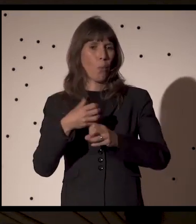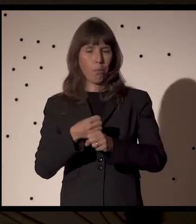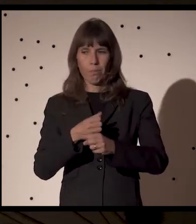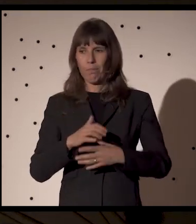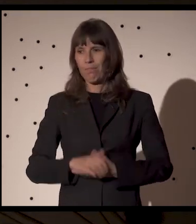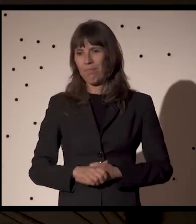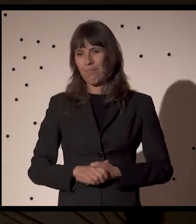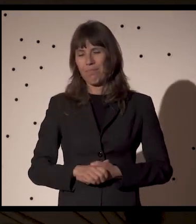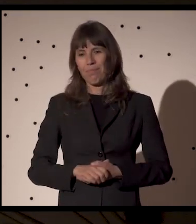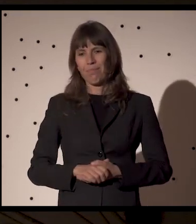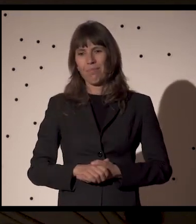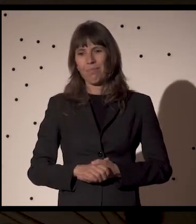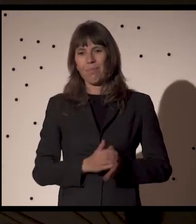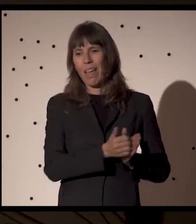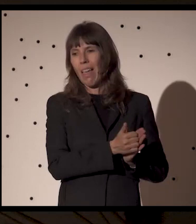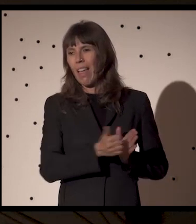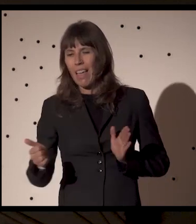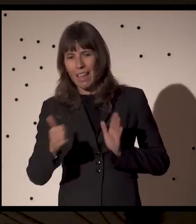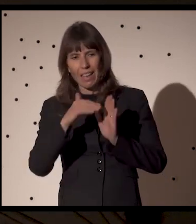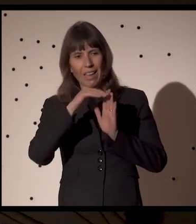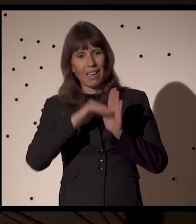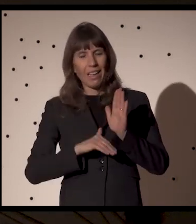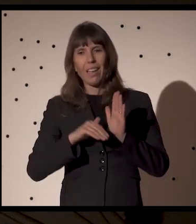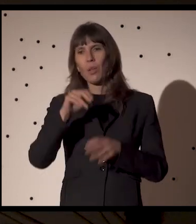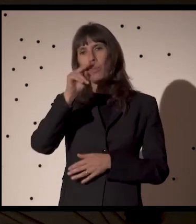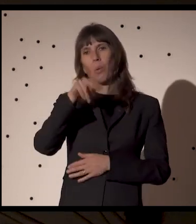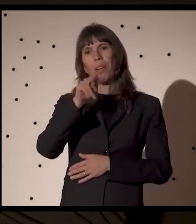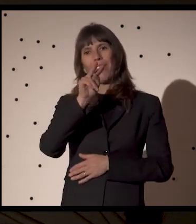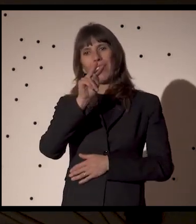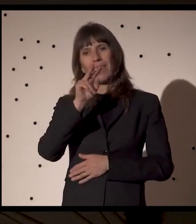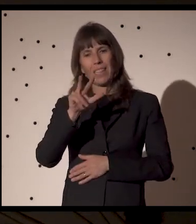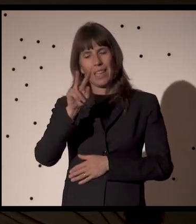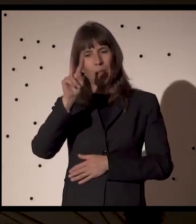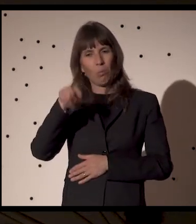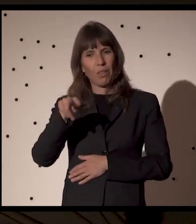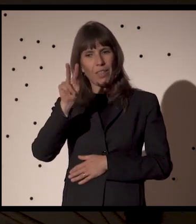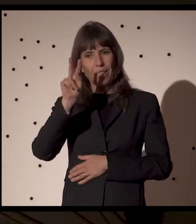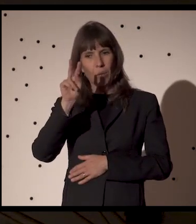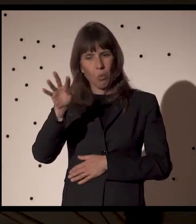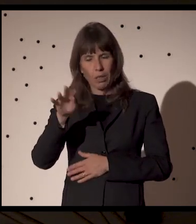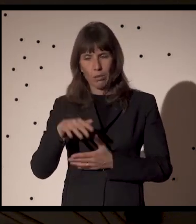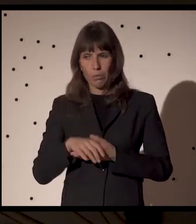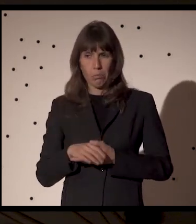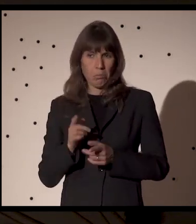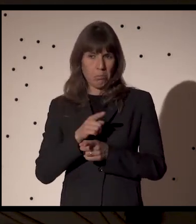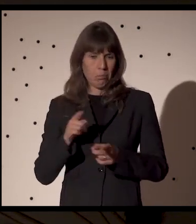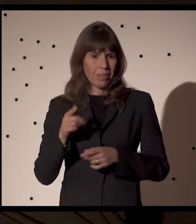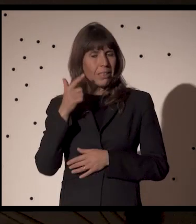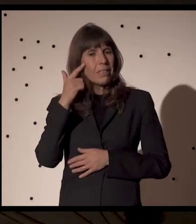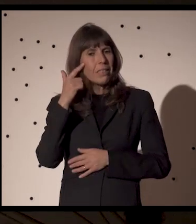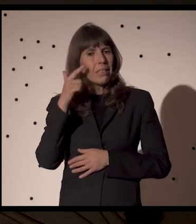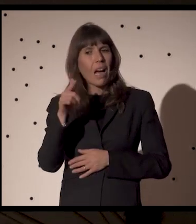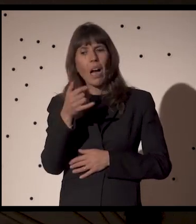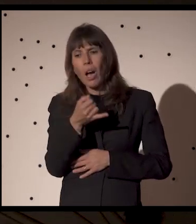stagione 23-24 come sapete al centro della riflessione del Piccolo Teatro di questi